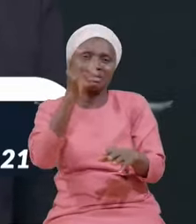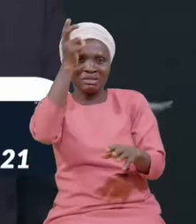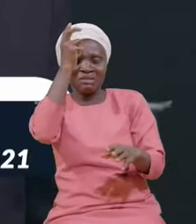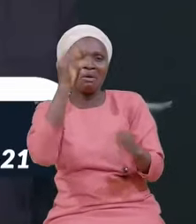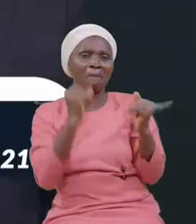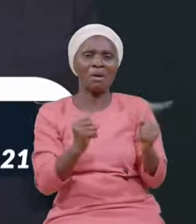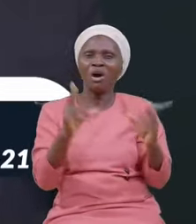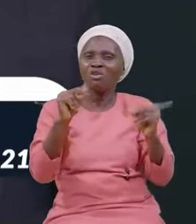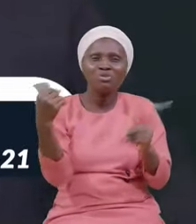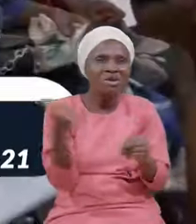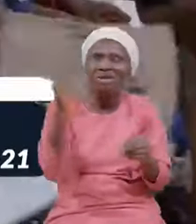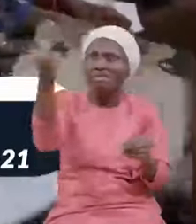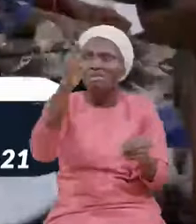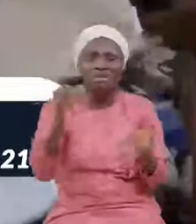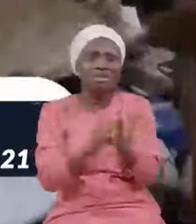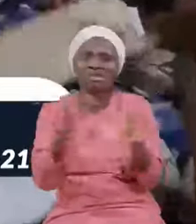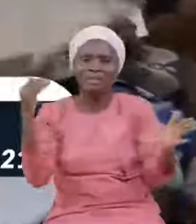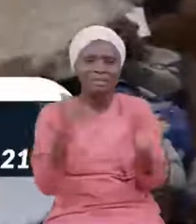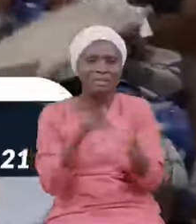tout âme forgée contre toi sera sans effet.